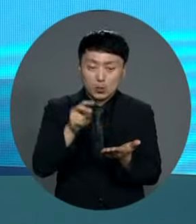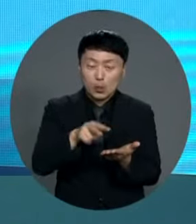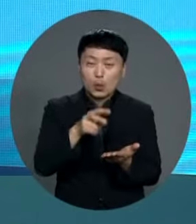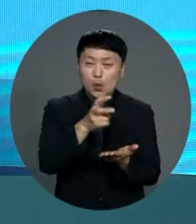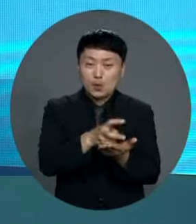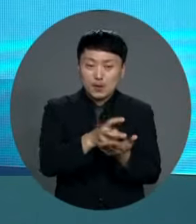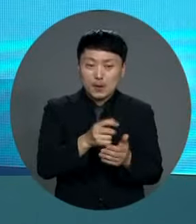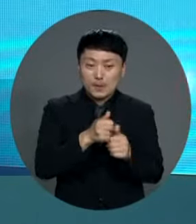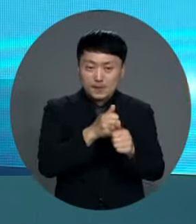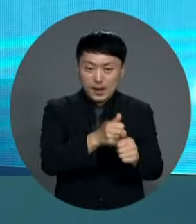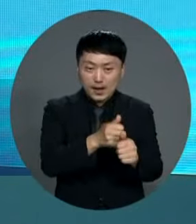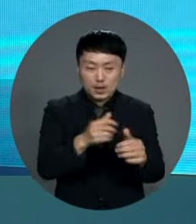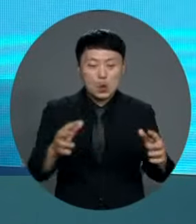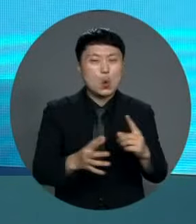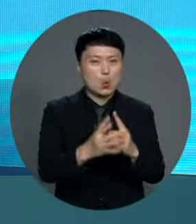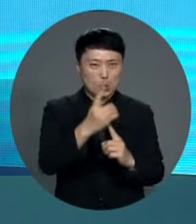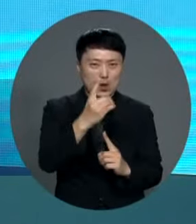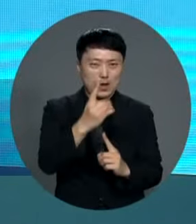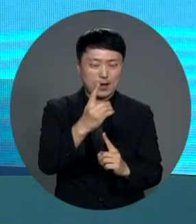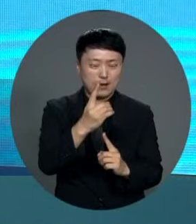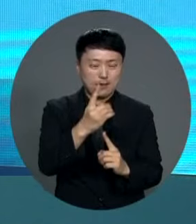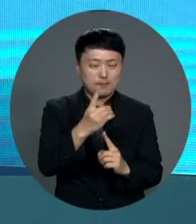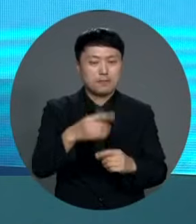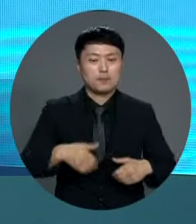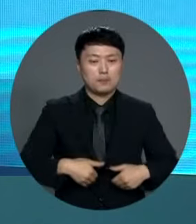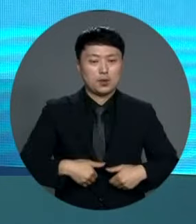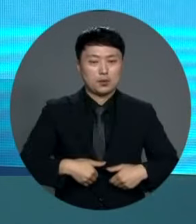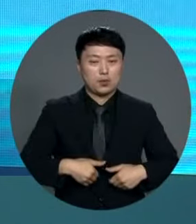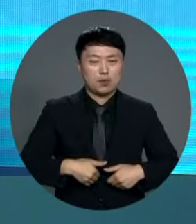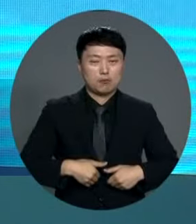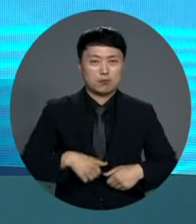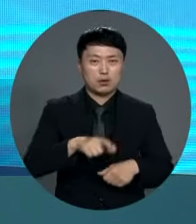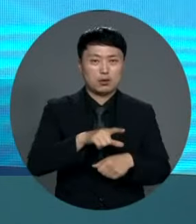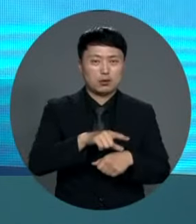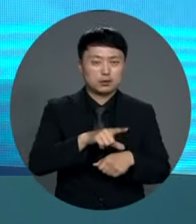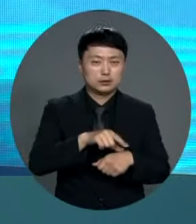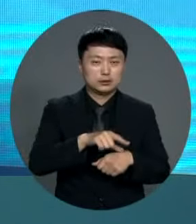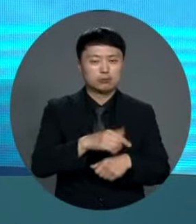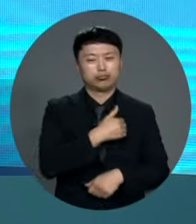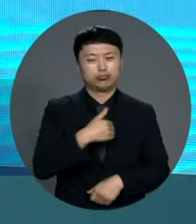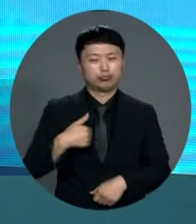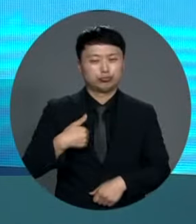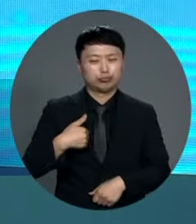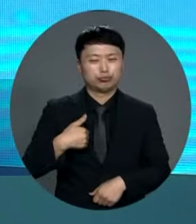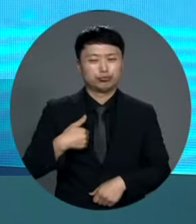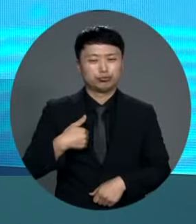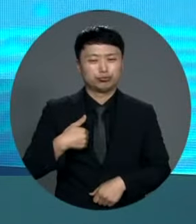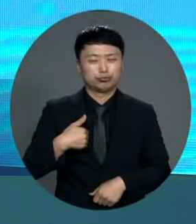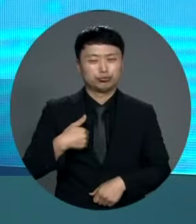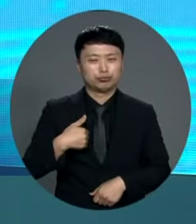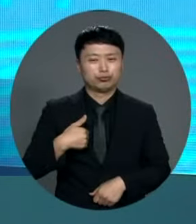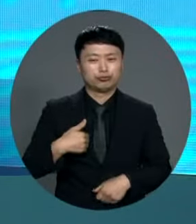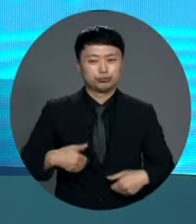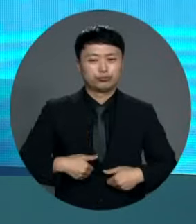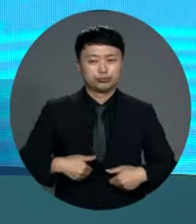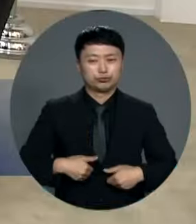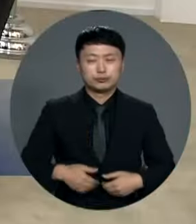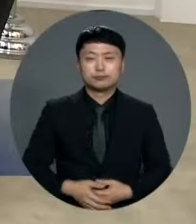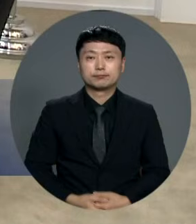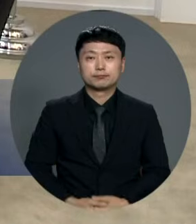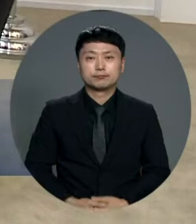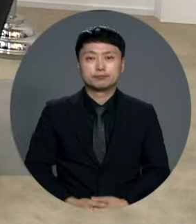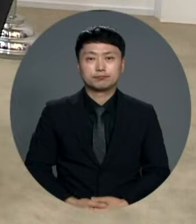법에 따라서 통합을 하는 그런 시간적 여유를 갖는 게 방법도 있다 이런 생각을